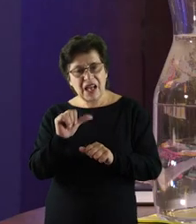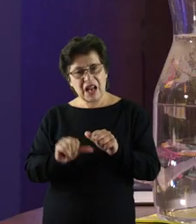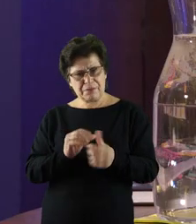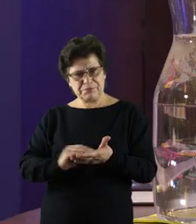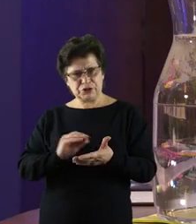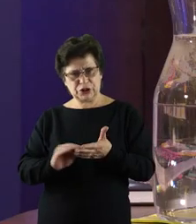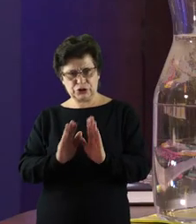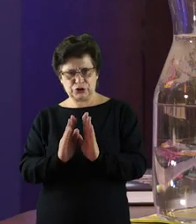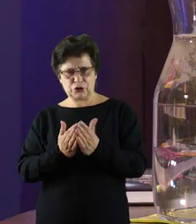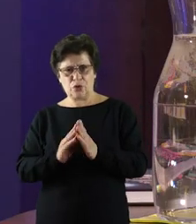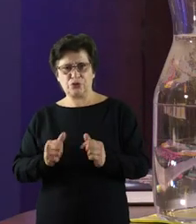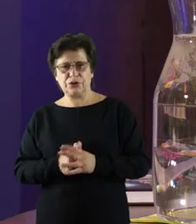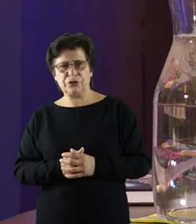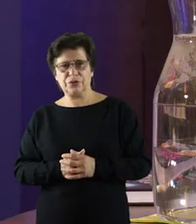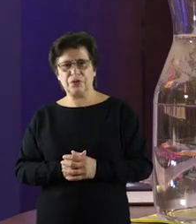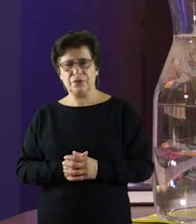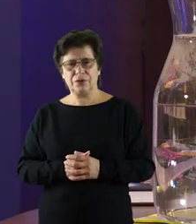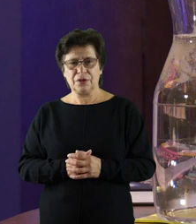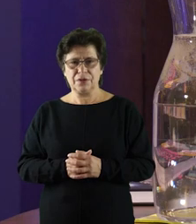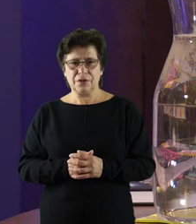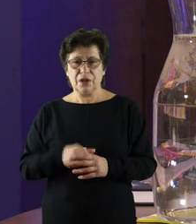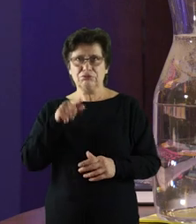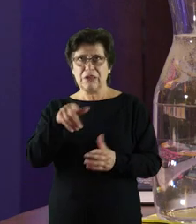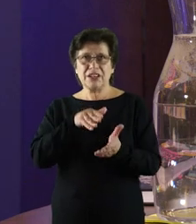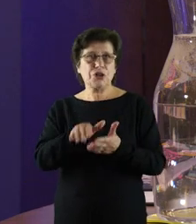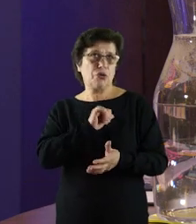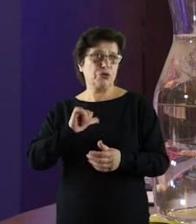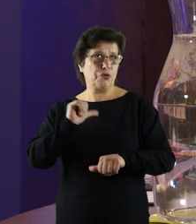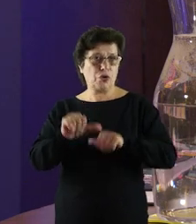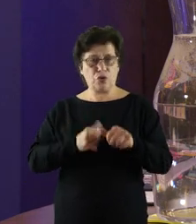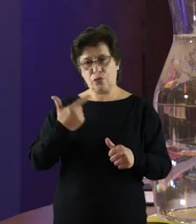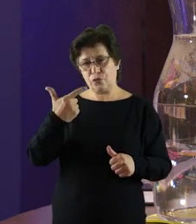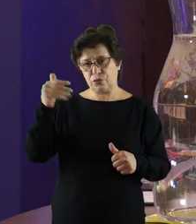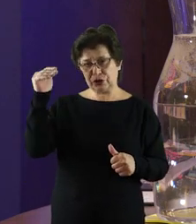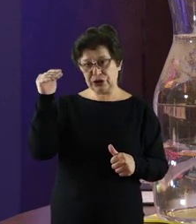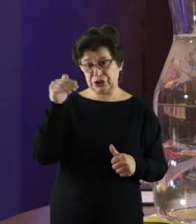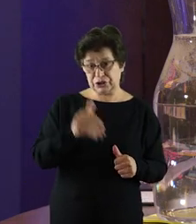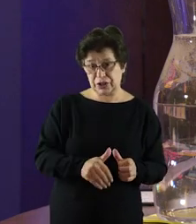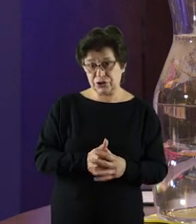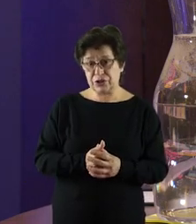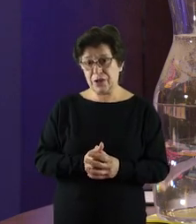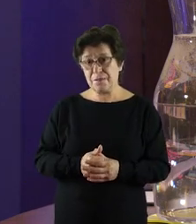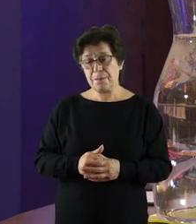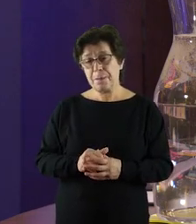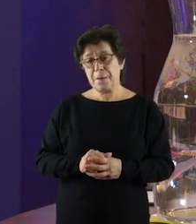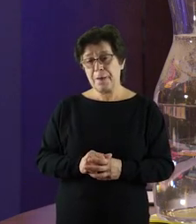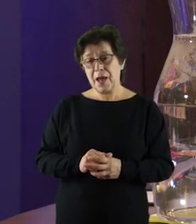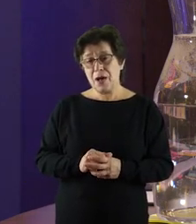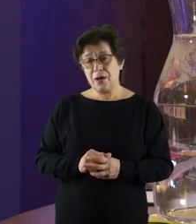Tak jak wspominałam, wszystko zaczęło się w roku 2000. Jeżeli tego typu pytania mają w efekcie